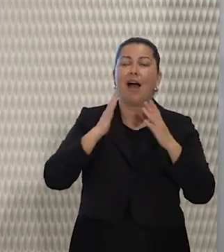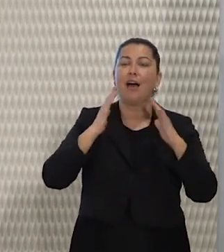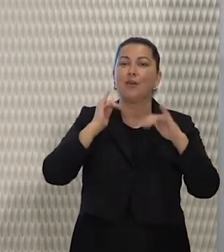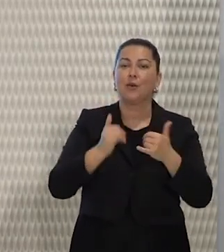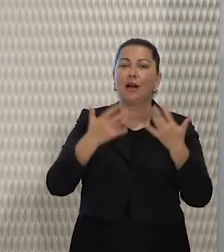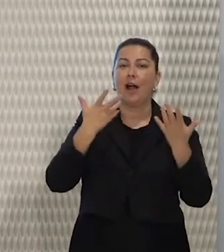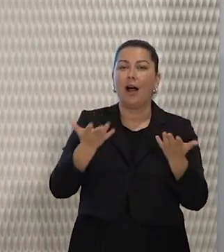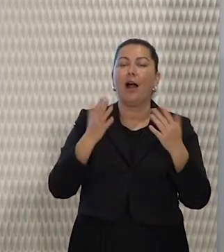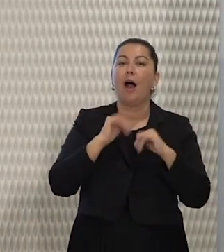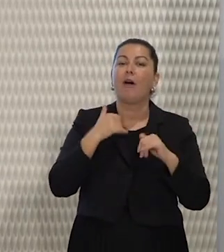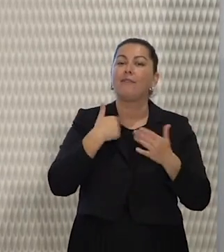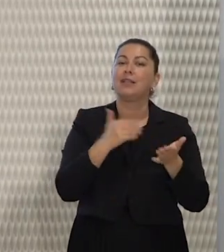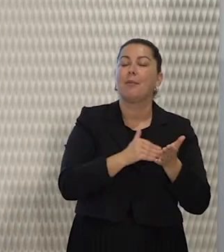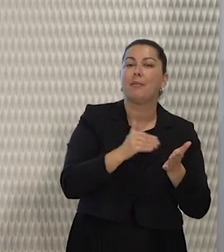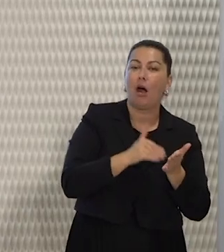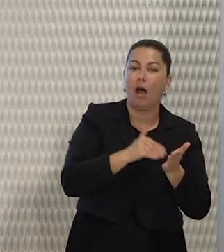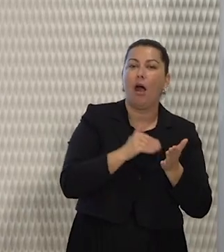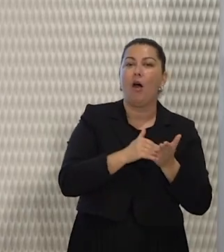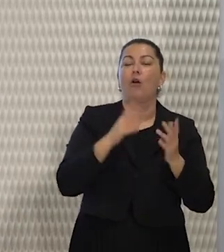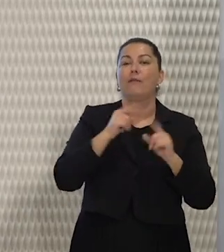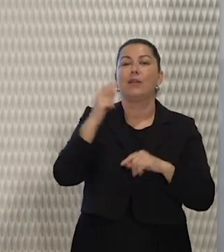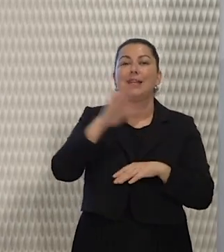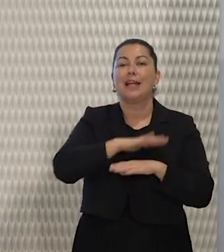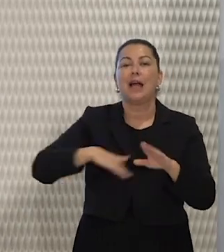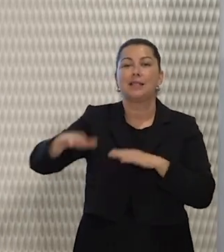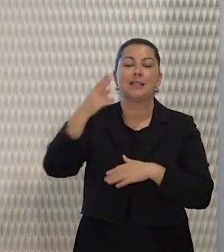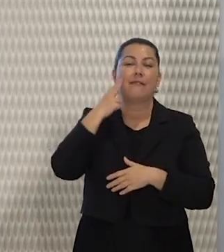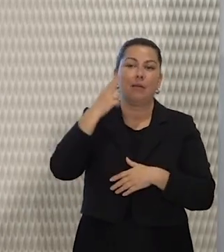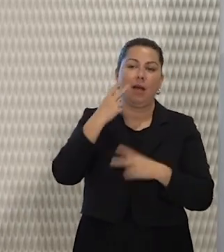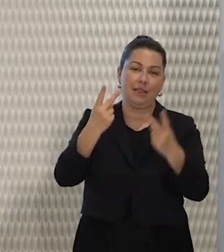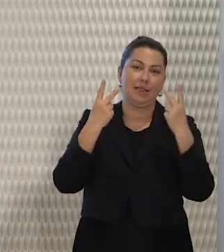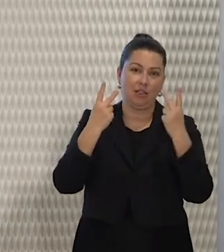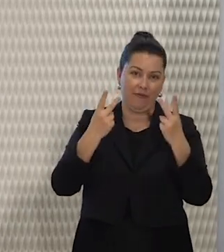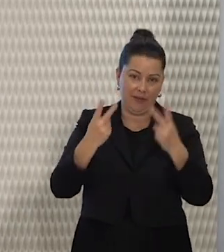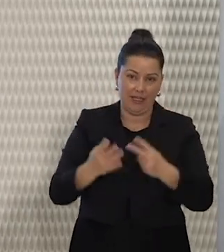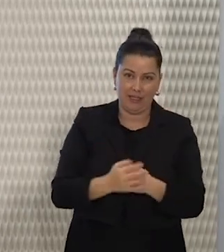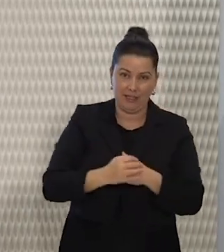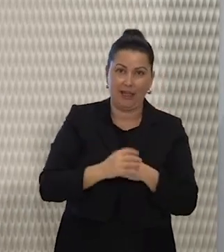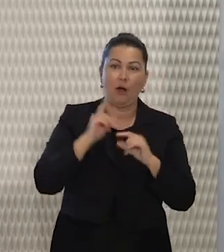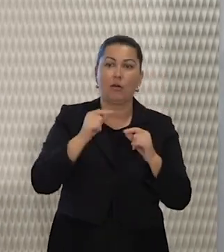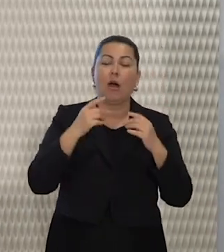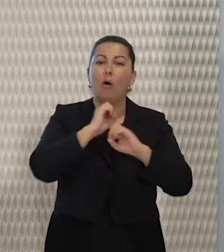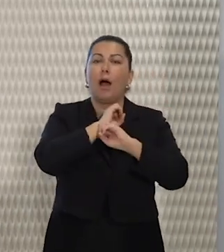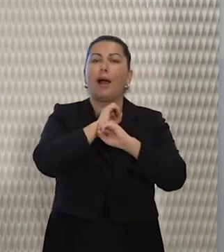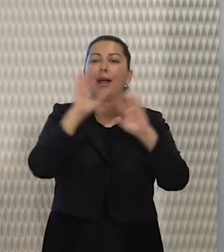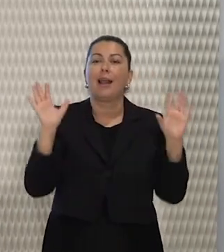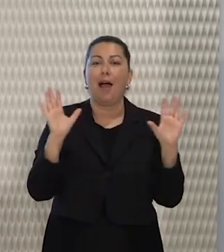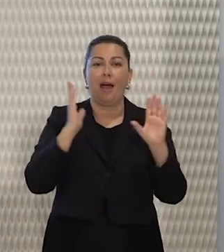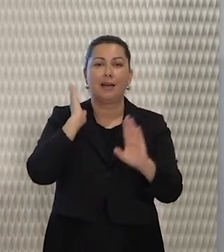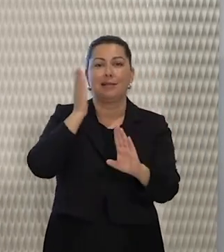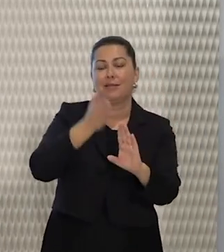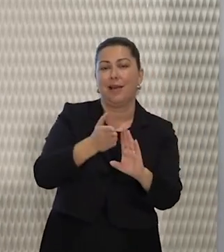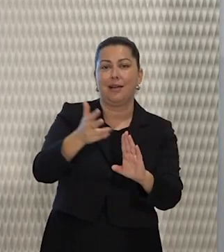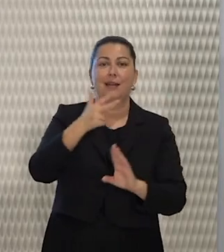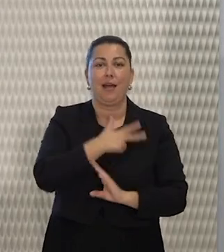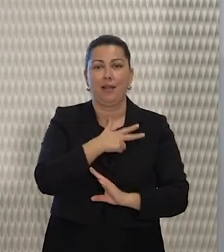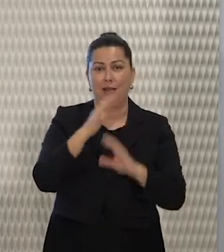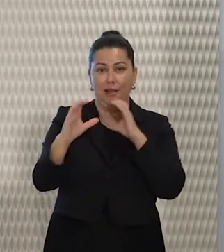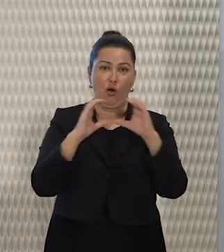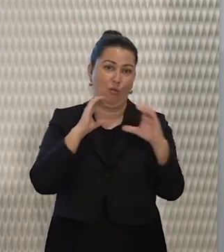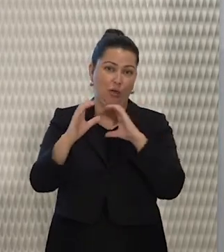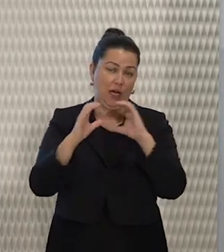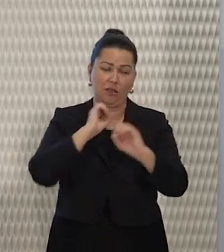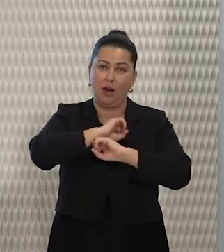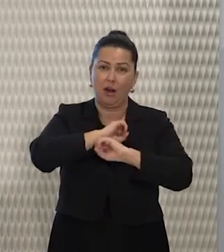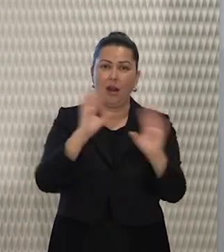herausgestellt, dass das, was gebraucht wird, für die ganze Firma wertschöpfend ist. Unter anderem ist das eine klare, direkte, ehrliche Kommunikation,